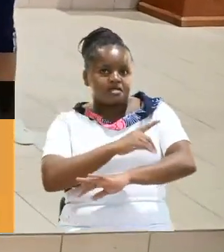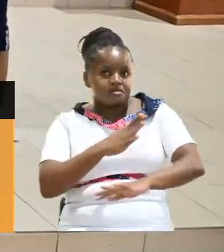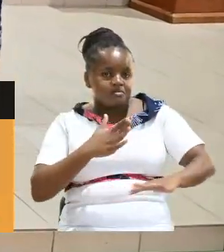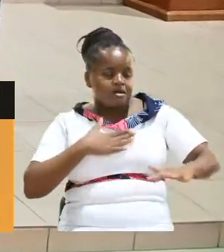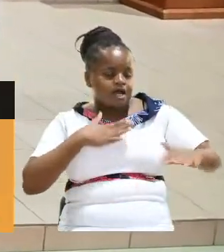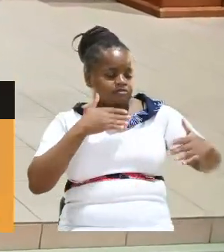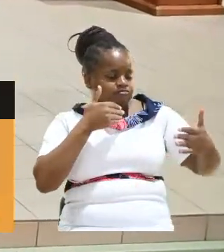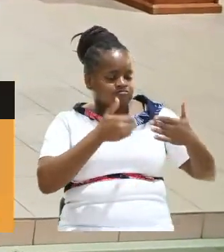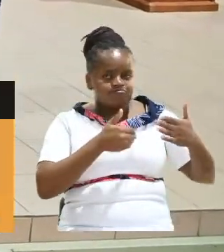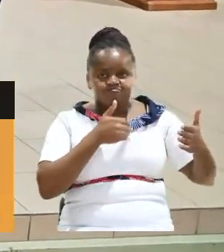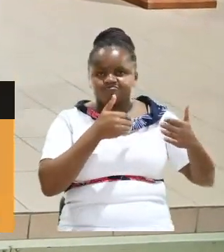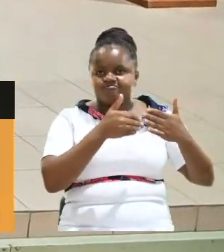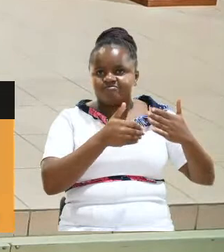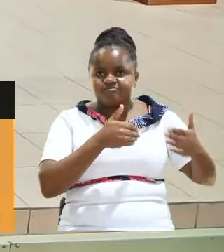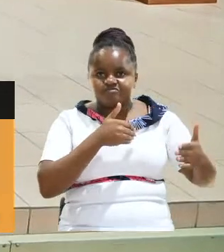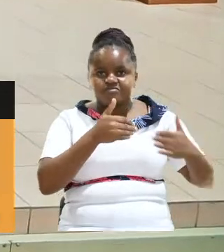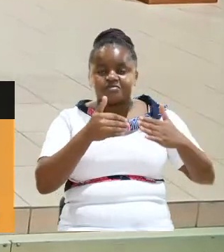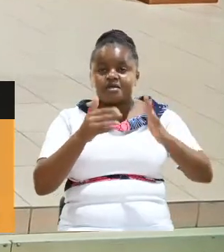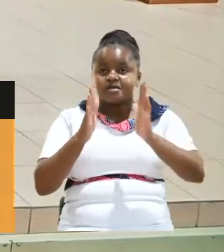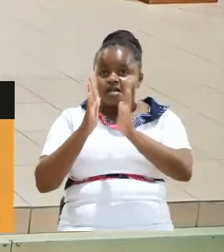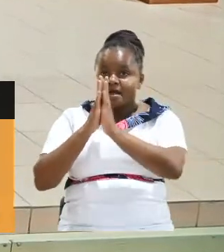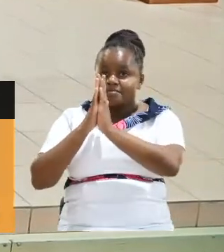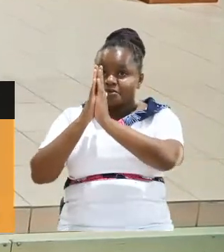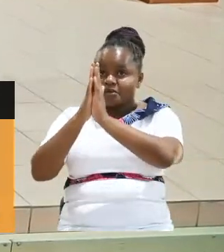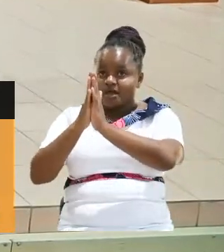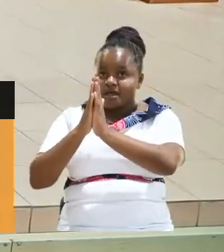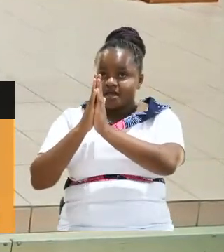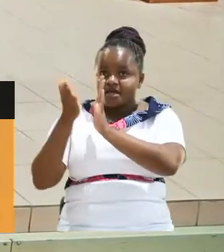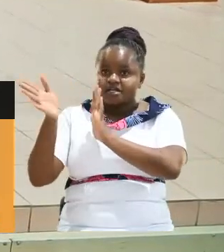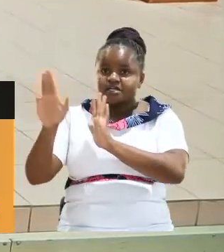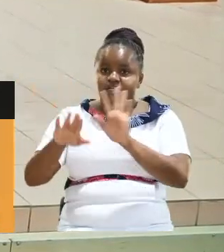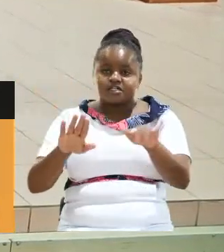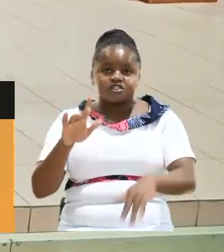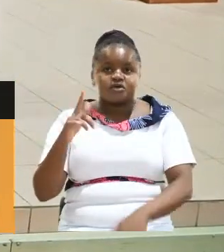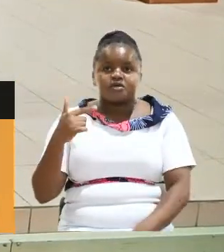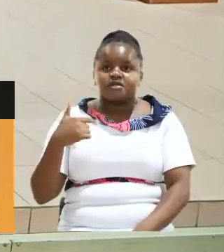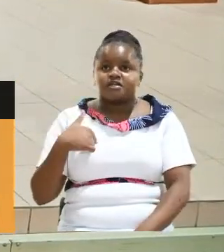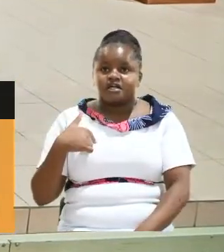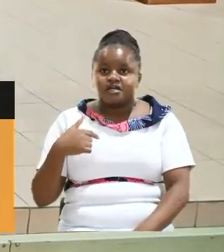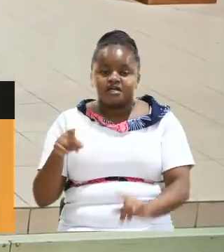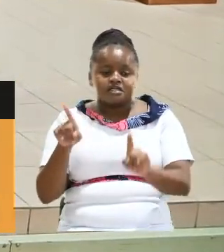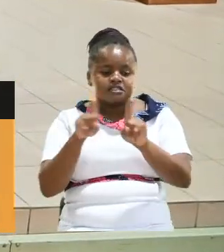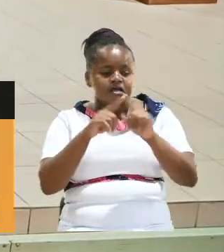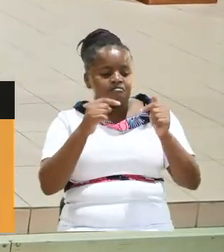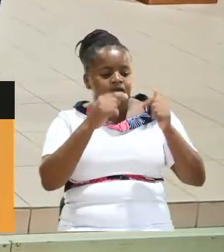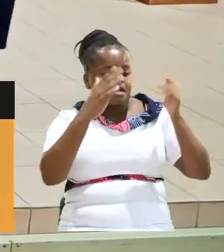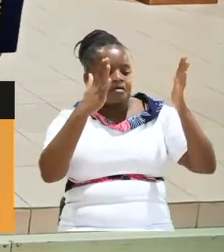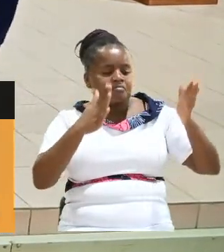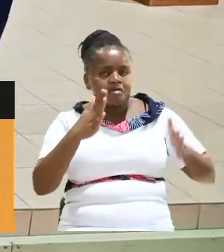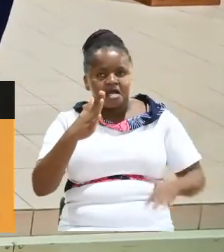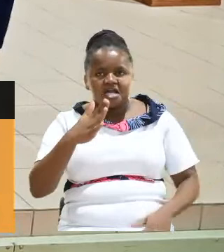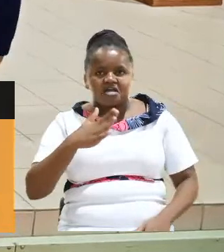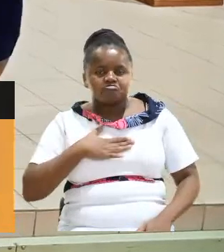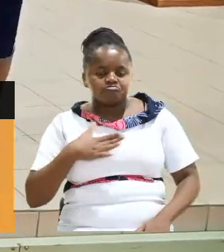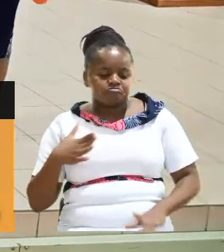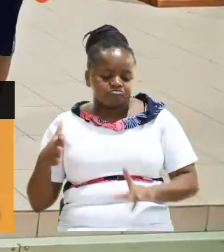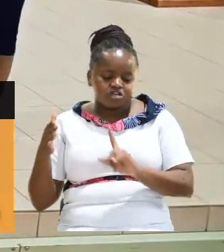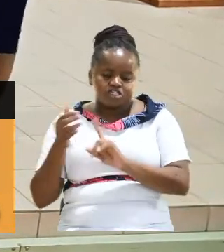zimefika. Ninaomba nirekebishe. Adui zangu